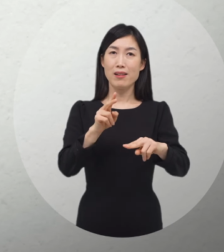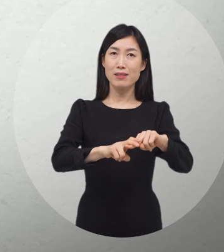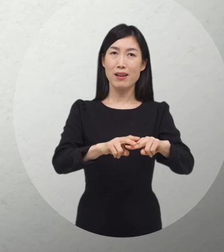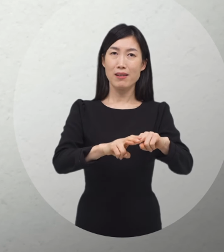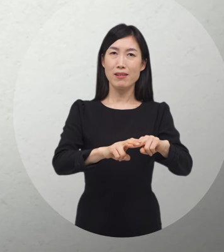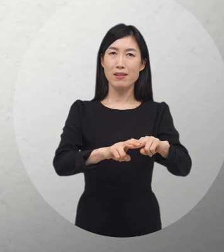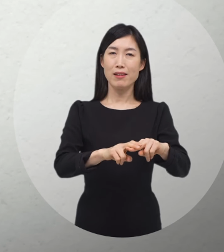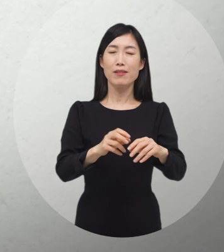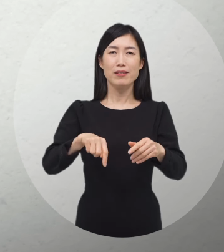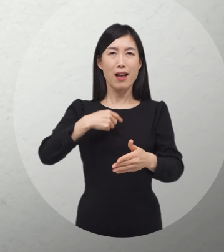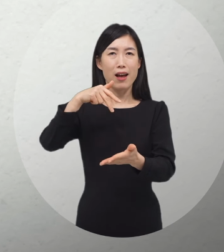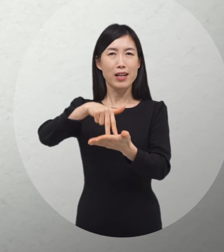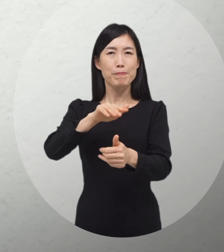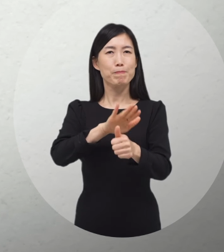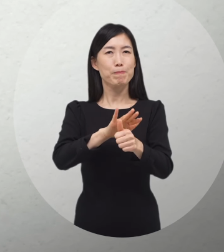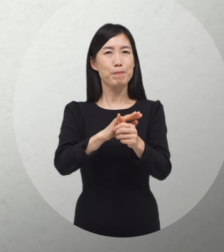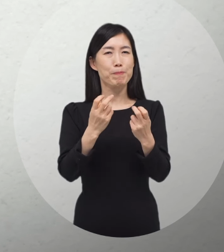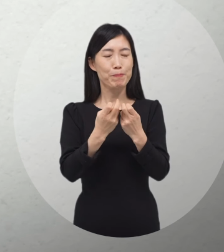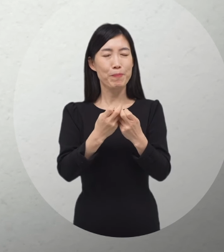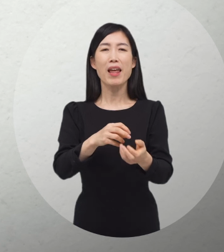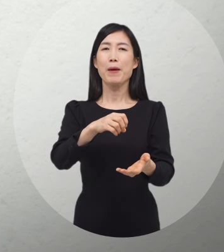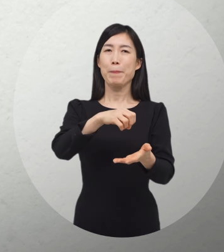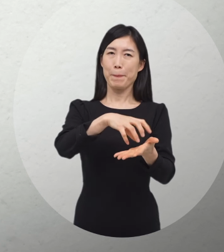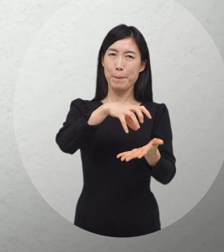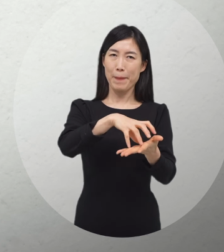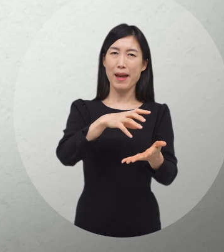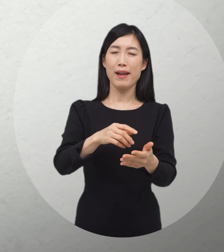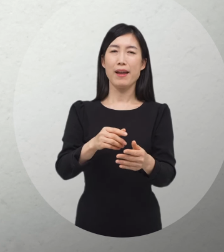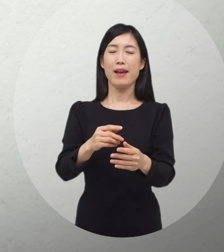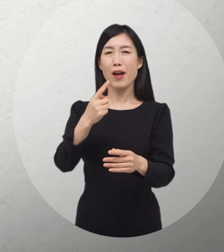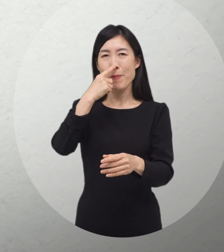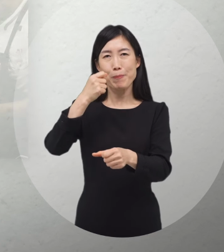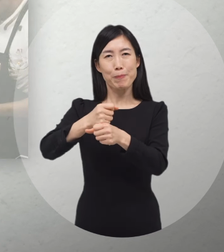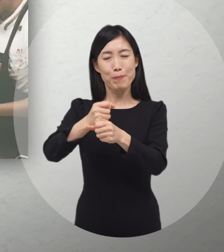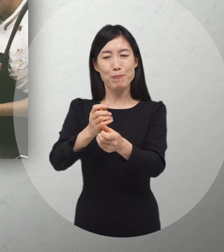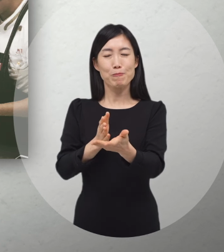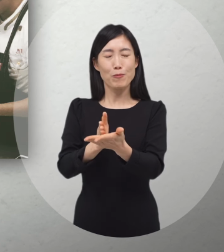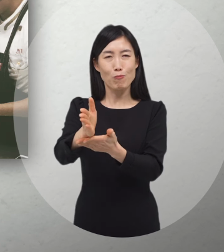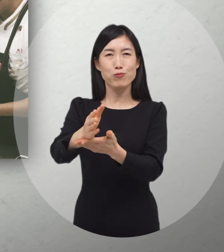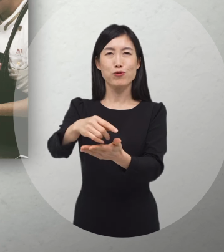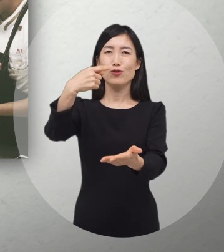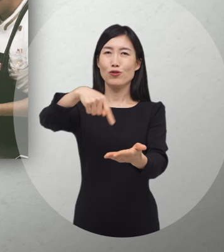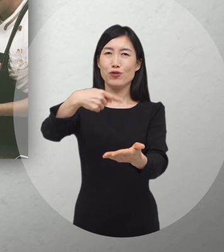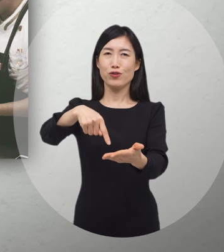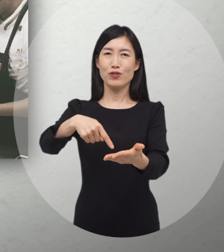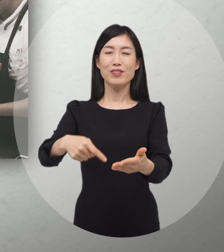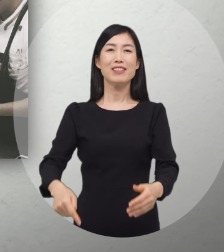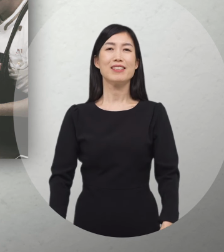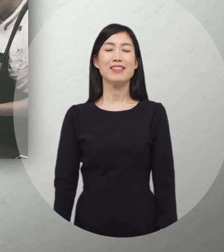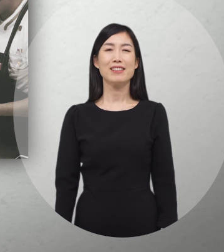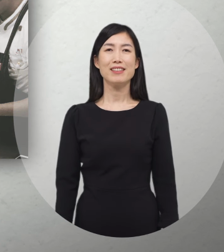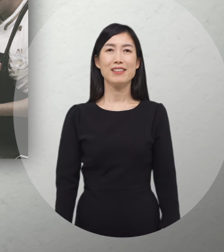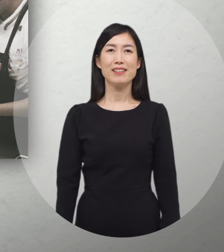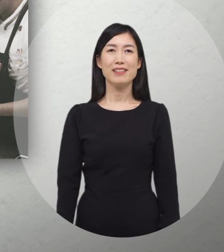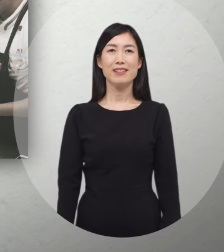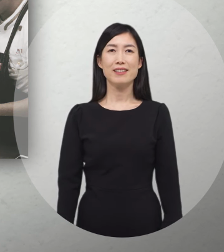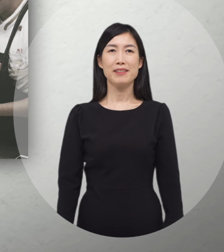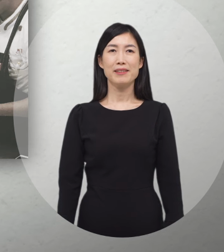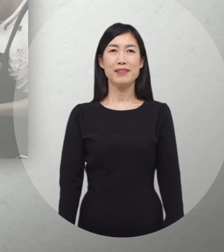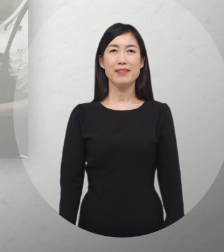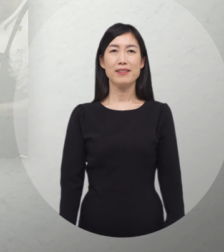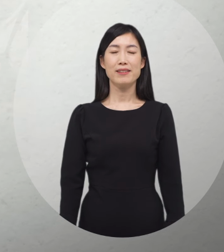장애인 일자리 창출 및 자립 지원을 위해 제과제빵 및 바리스타 전문가를 통한 전문성 있는 훈련이 이루어졌습니다.